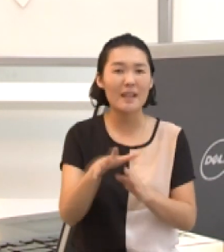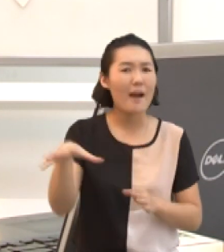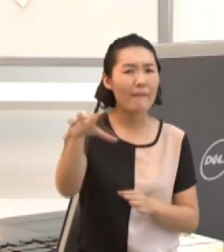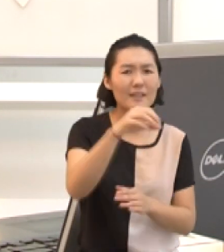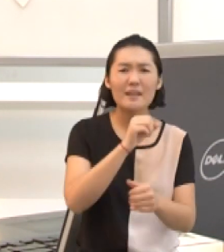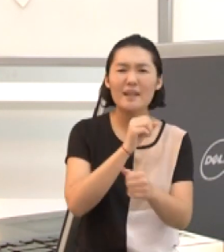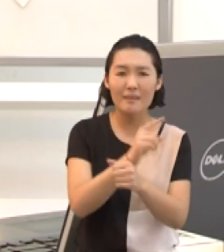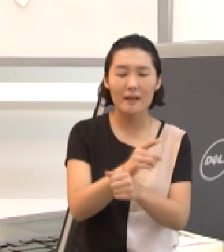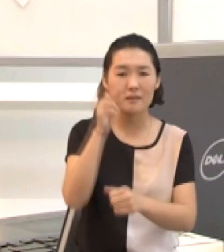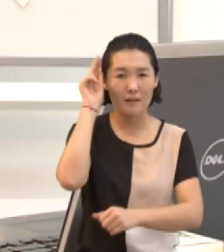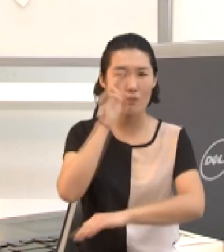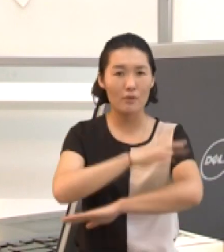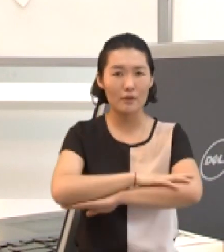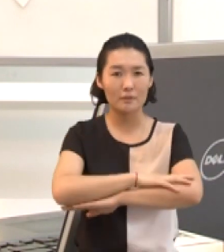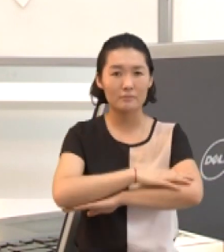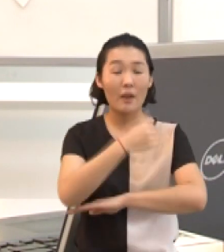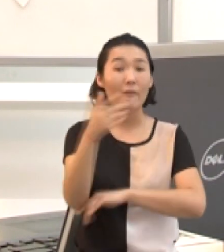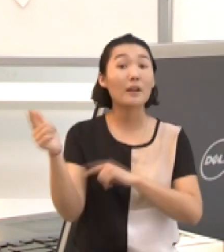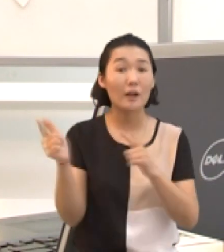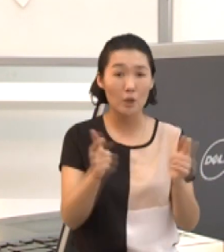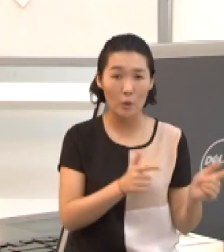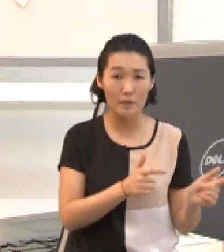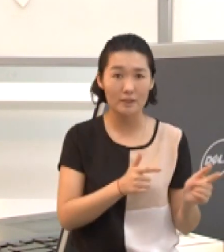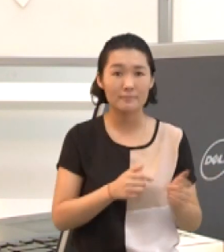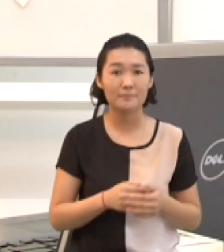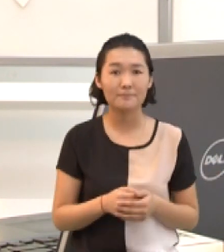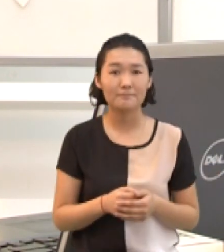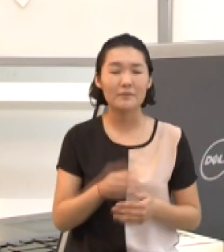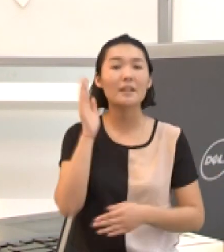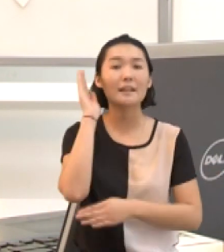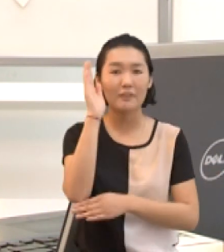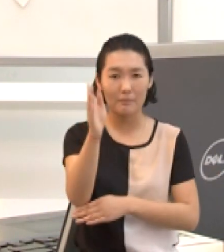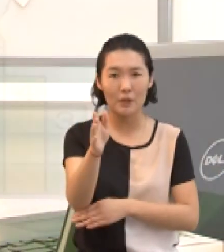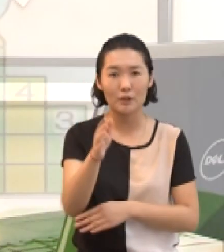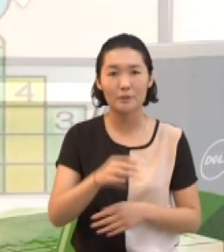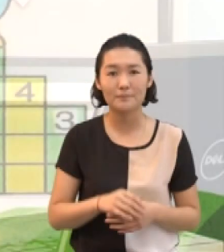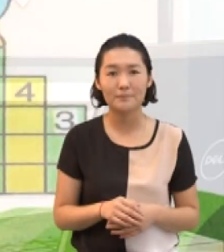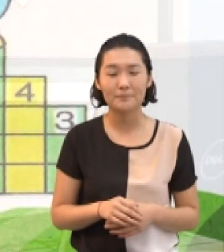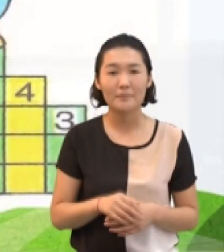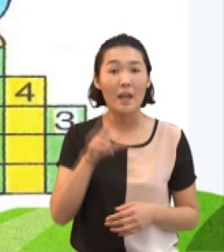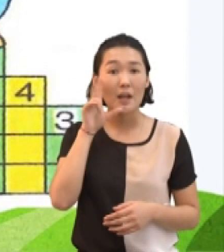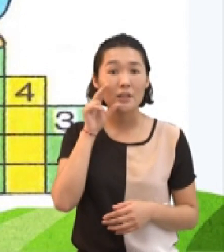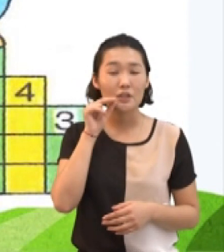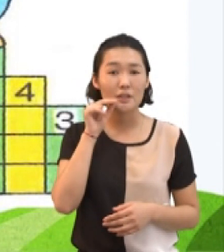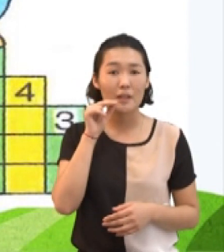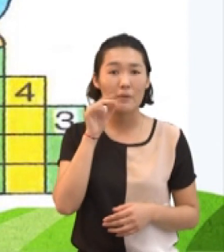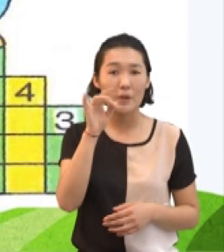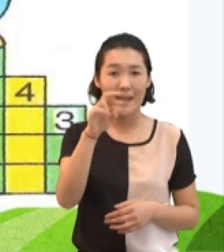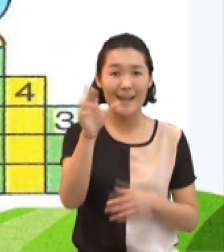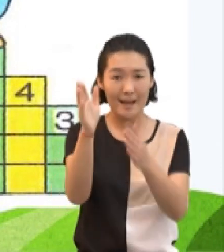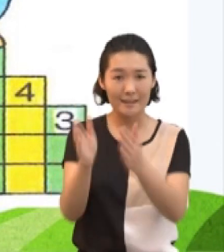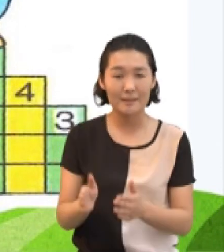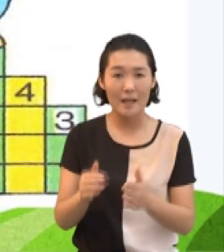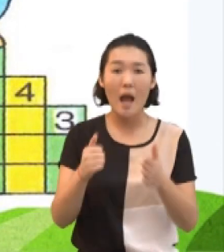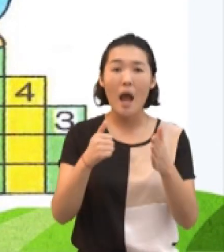все задания на уроке. Вы готовы? Тогда вперед! Числовой ряд от